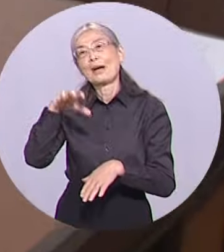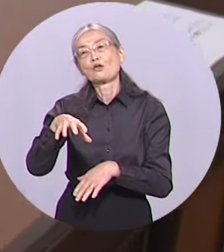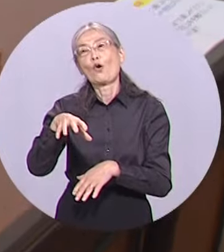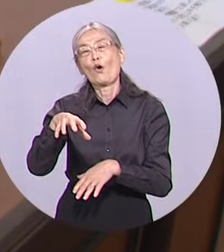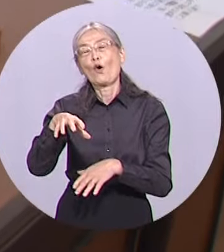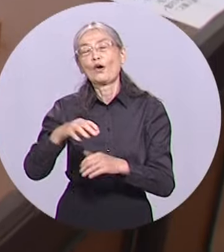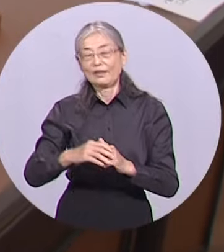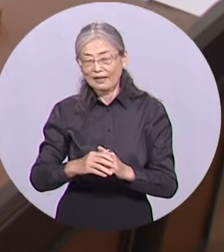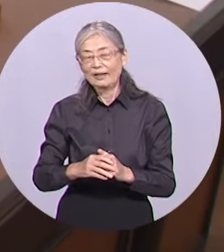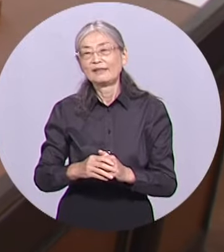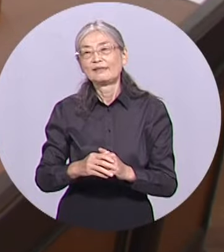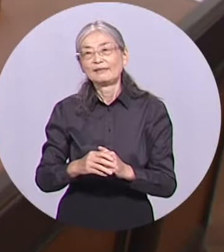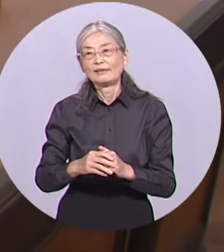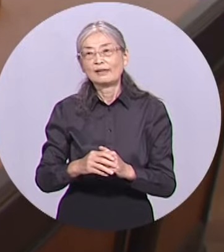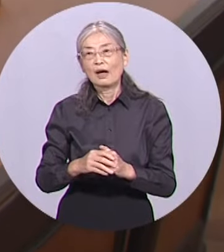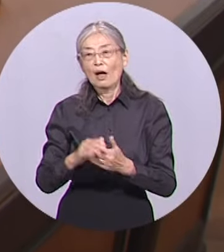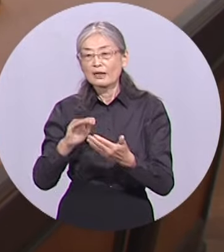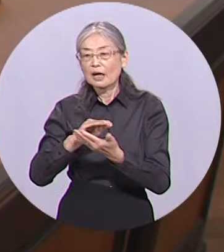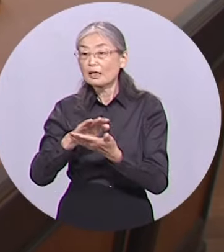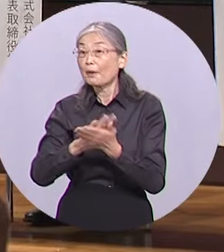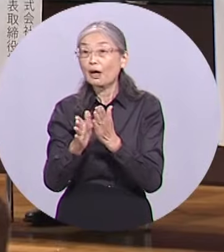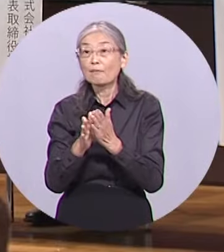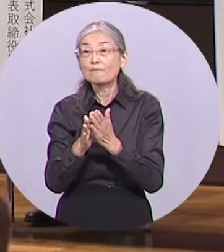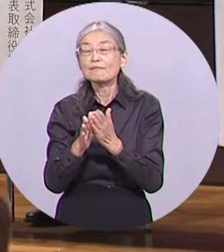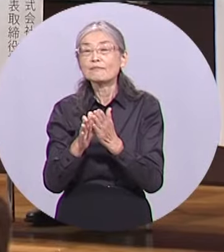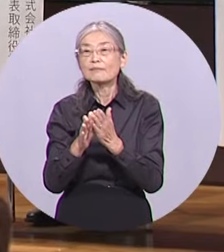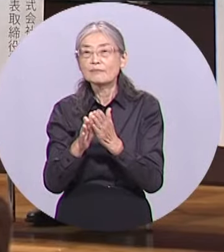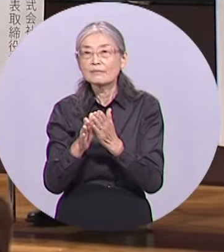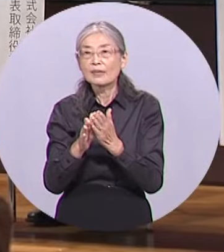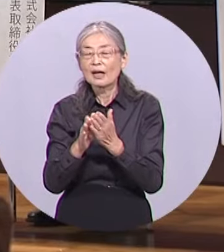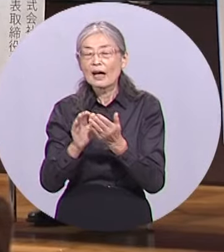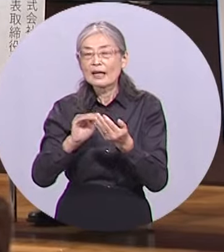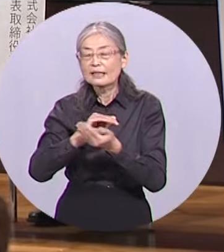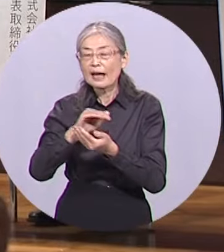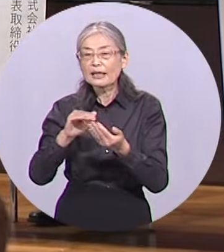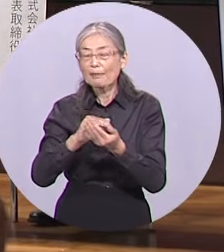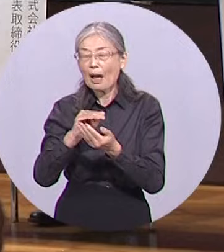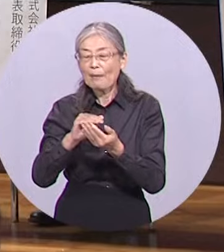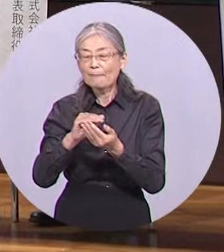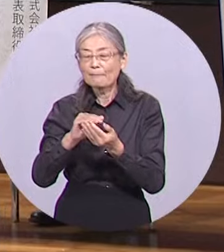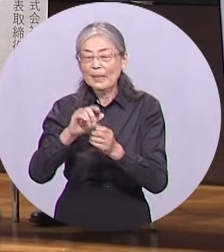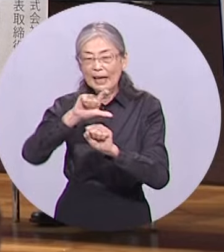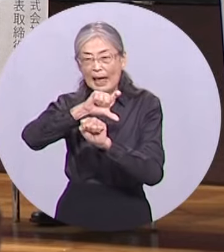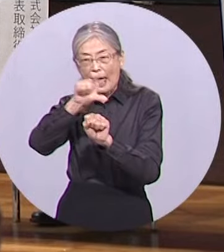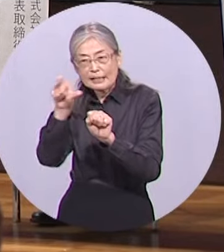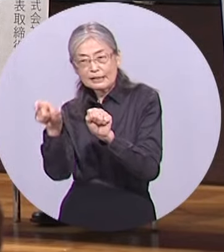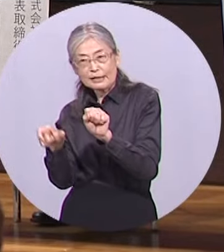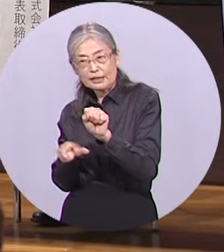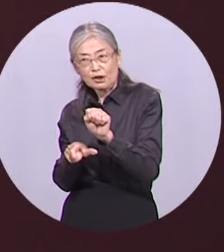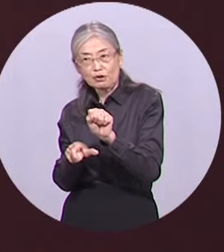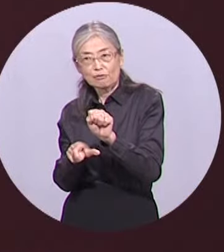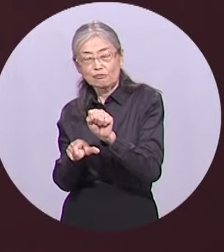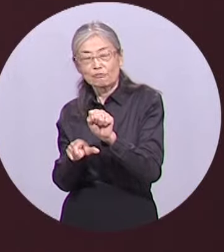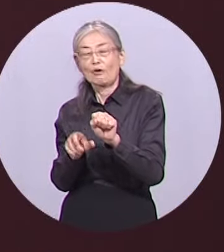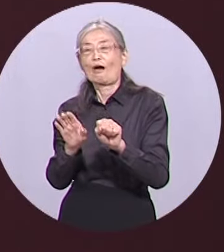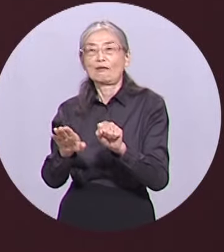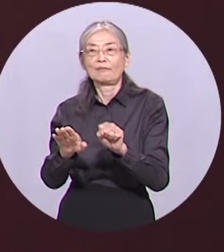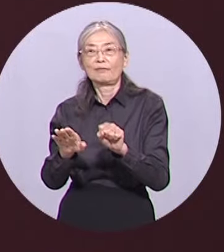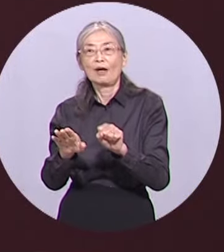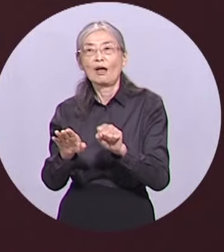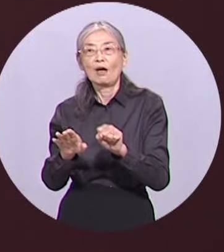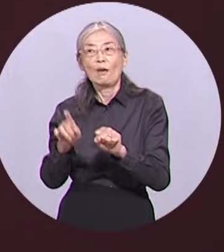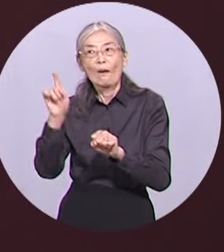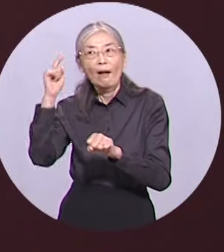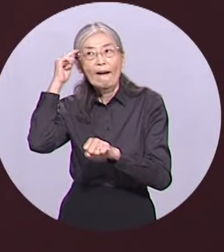。ちなみに埼玉県ではですね、埼玉版 SDGs というのがあります。これはまさに中女の精